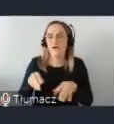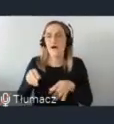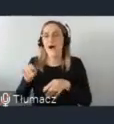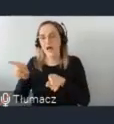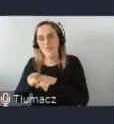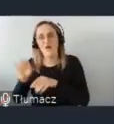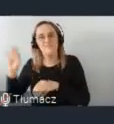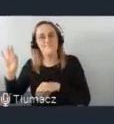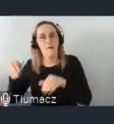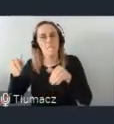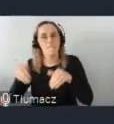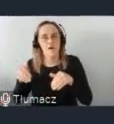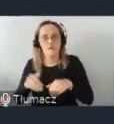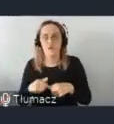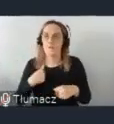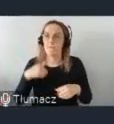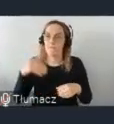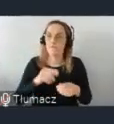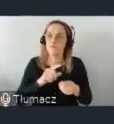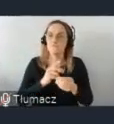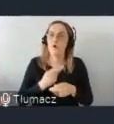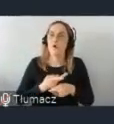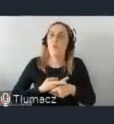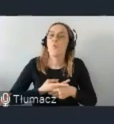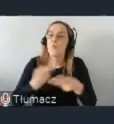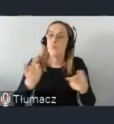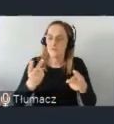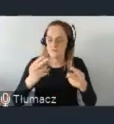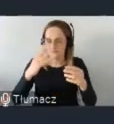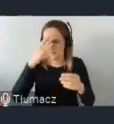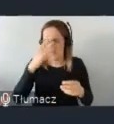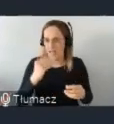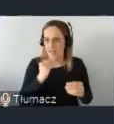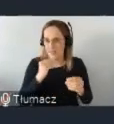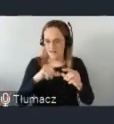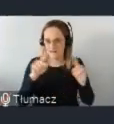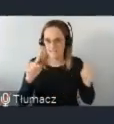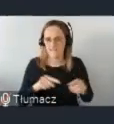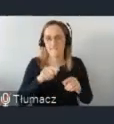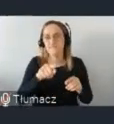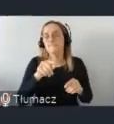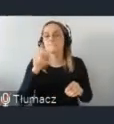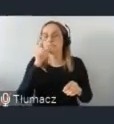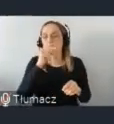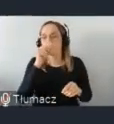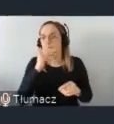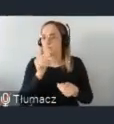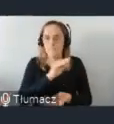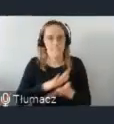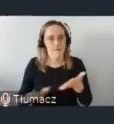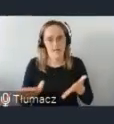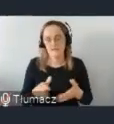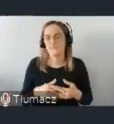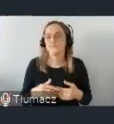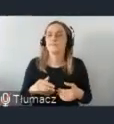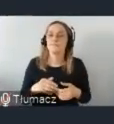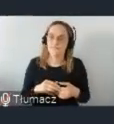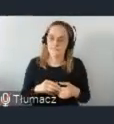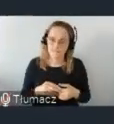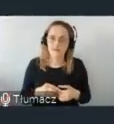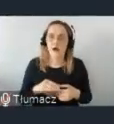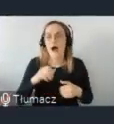możliwości. Muszę teraz przełączyć się na udostępnianie ekranu. Filmik będzie niemy niestety, ale dobre i to, bo chcę, żebyście